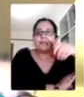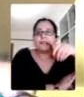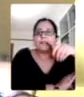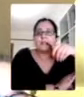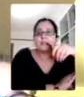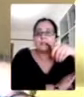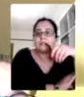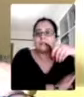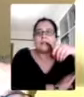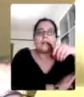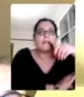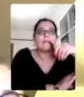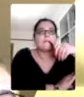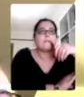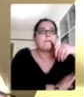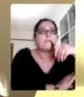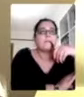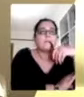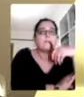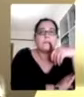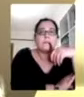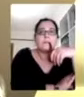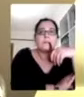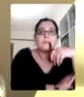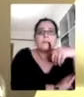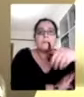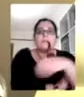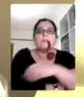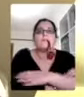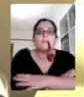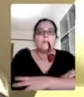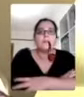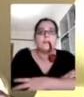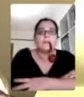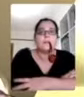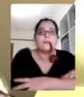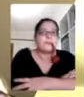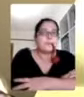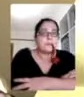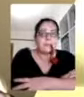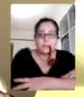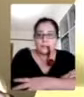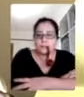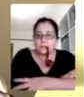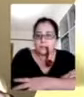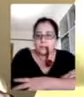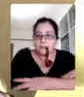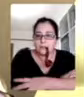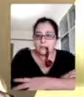buradaydı. deli. Burada Yok mıydı? buradaydı. Geldi gitti galiba. Bak kim geldi Elif Hanım.